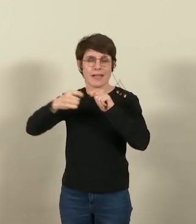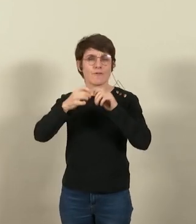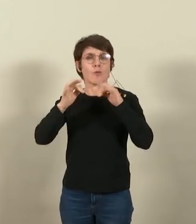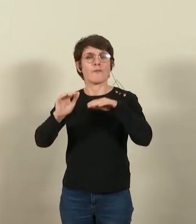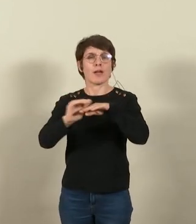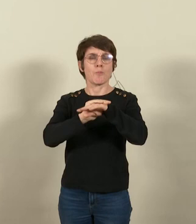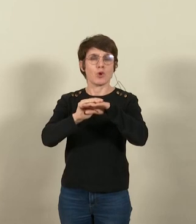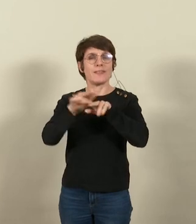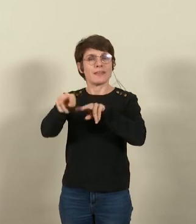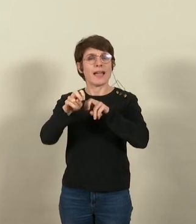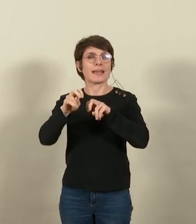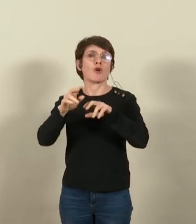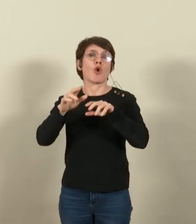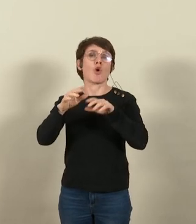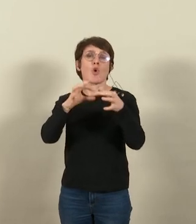par